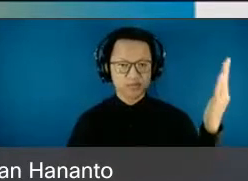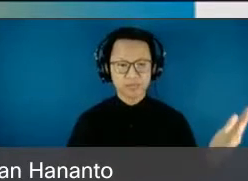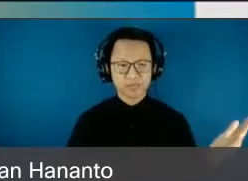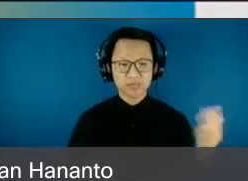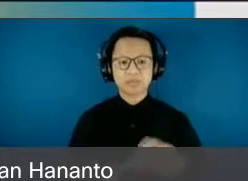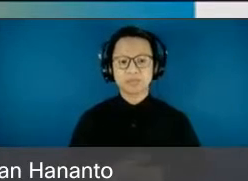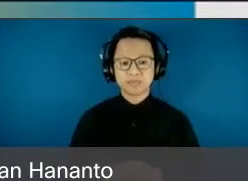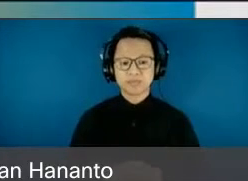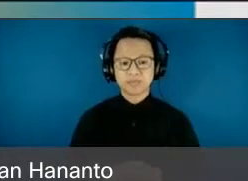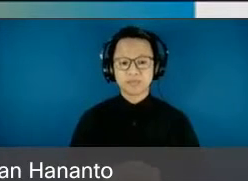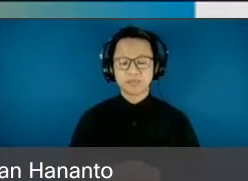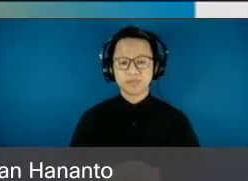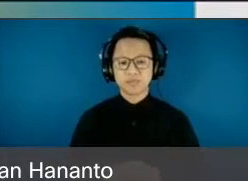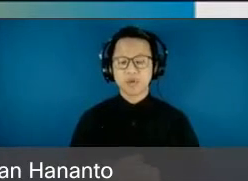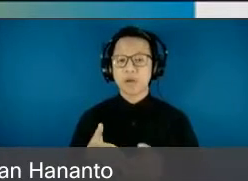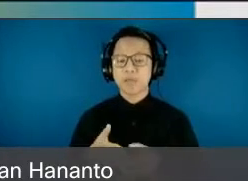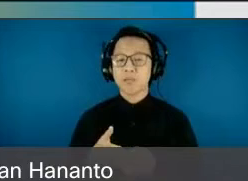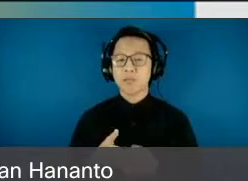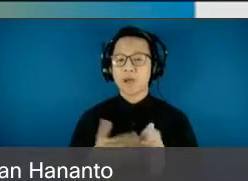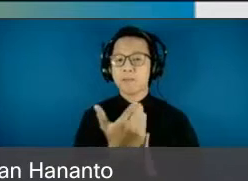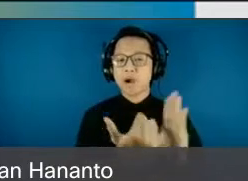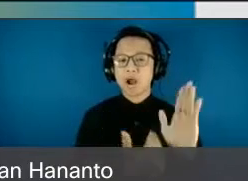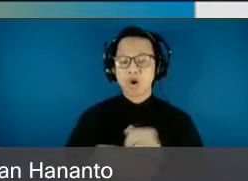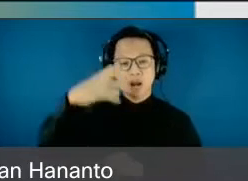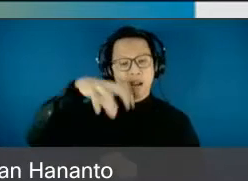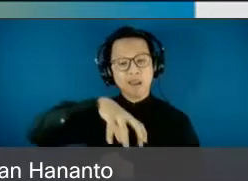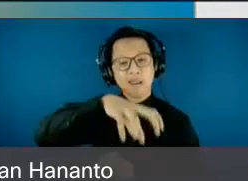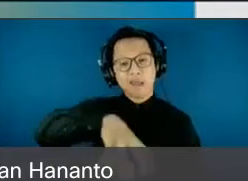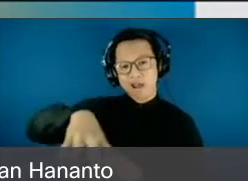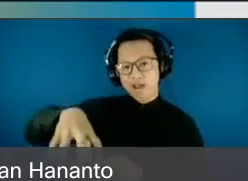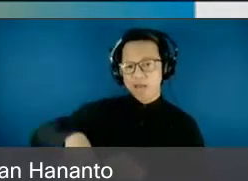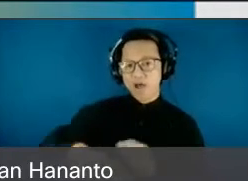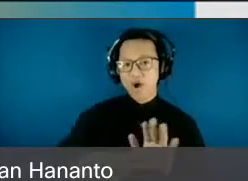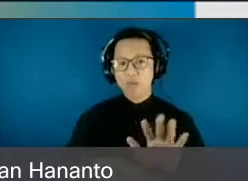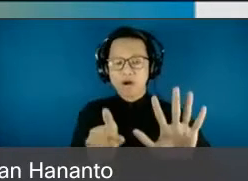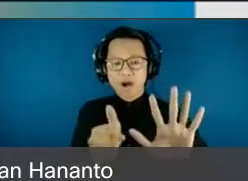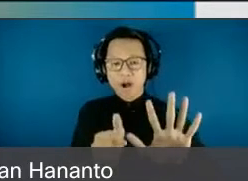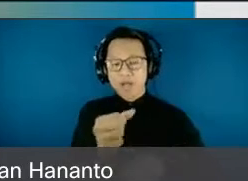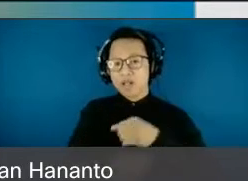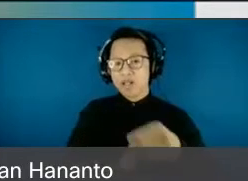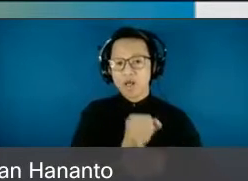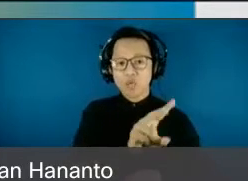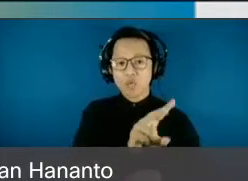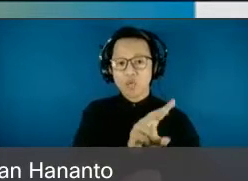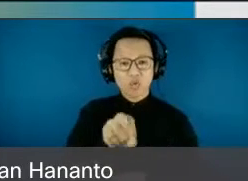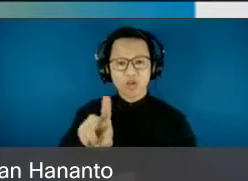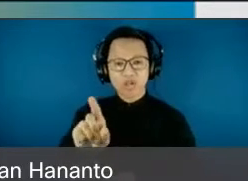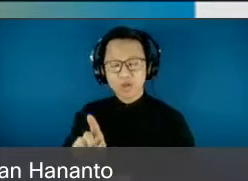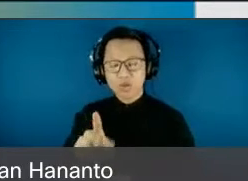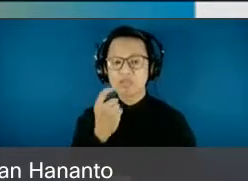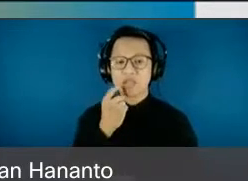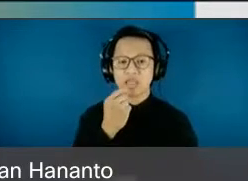sudah terbitnya peraturan daerah nomor 6 tahun 2021 tentang